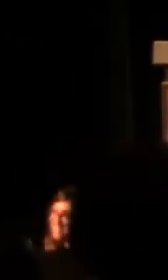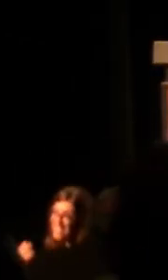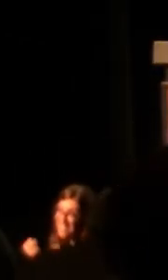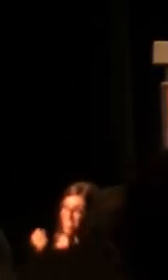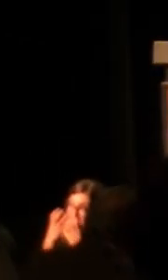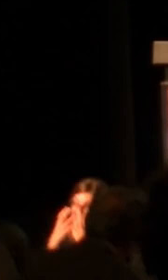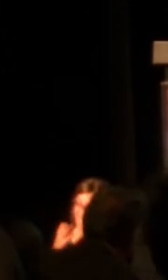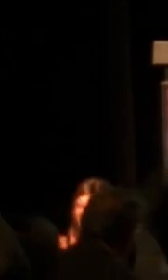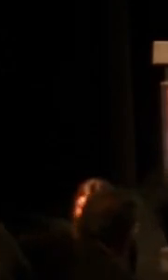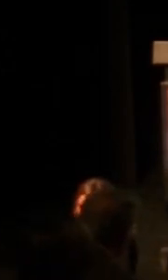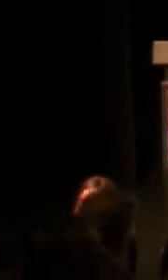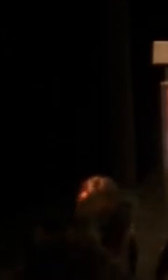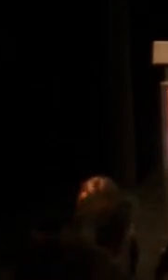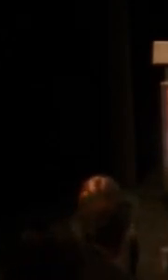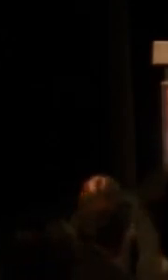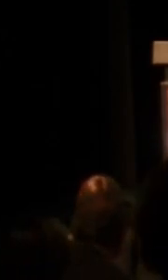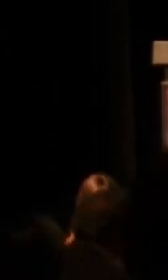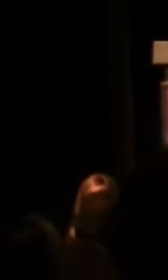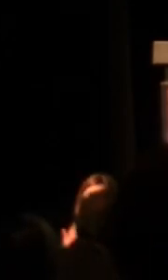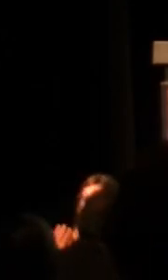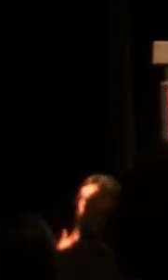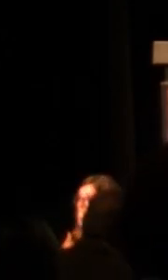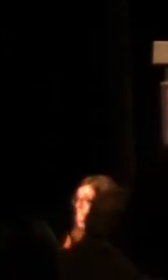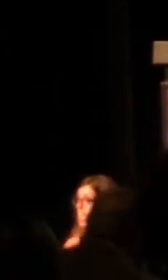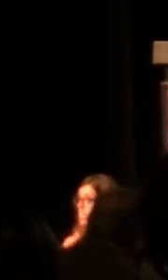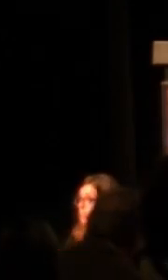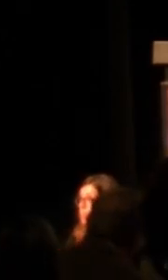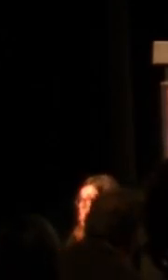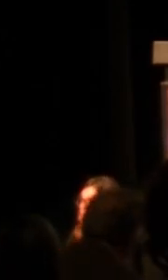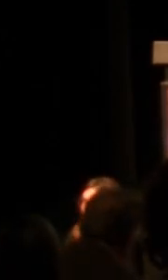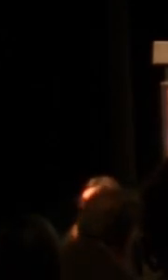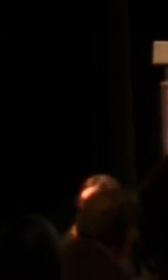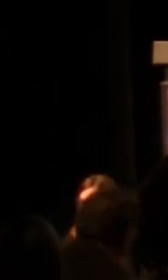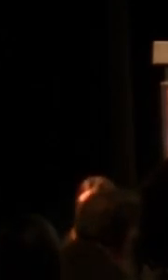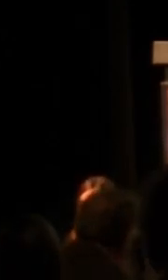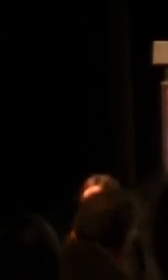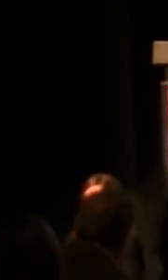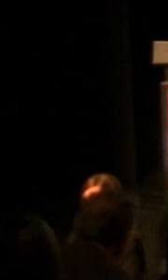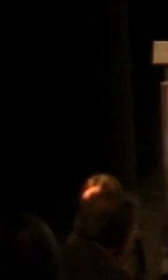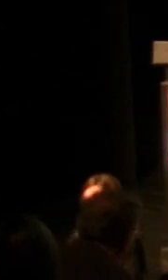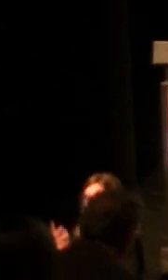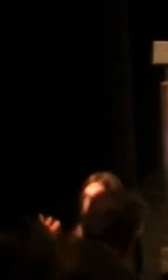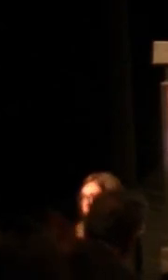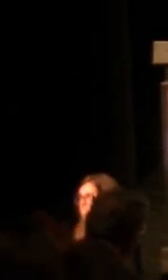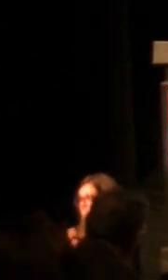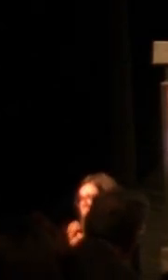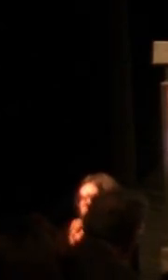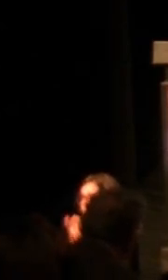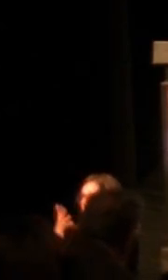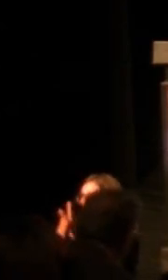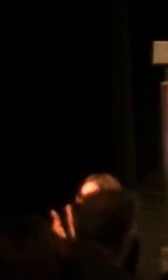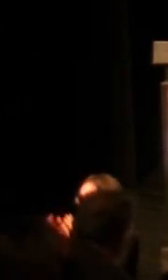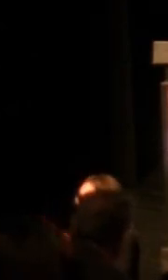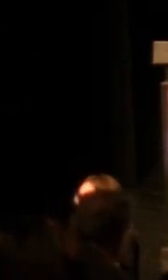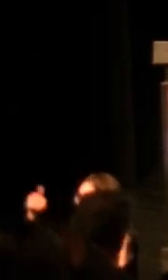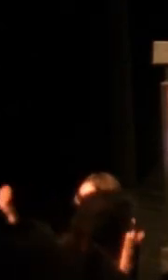aquí durant la jornada, és que agafeu el compromís de ser prescriptors, d'explicar al món el que feu i també